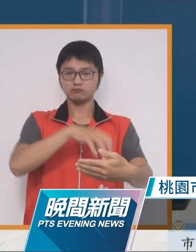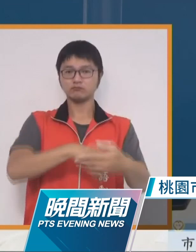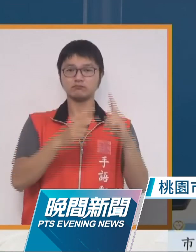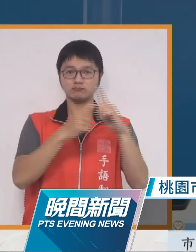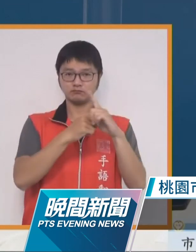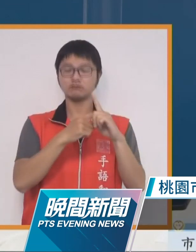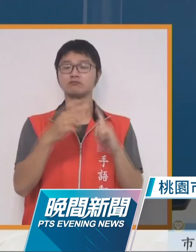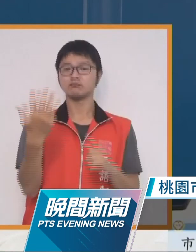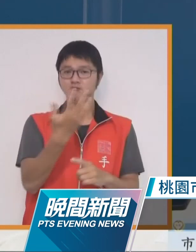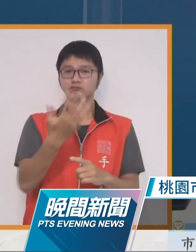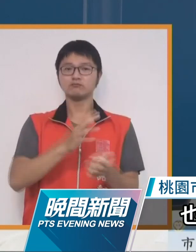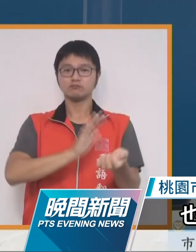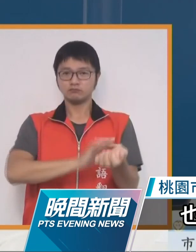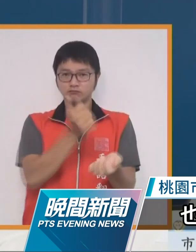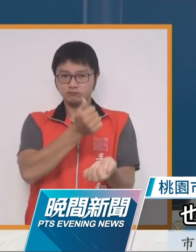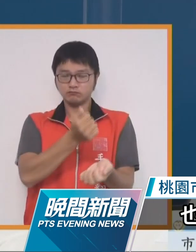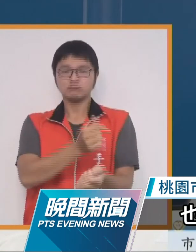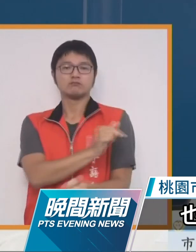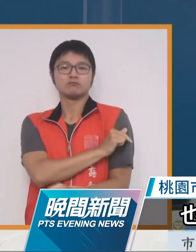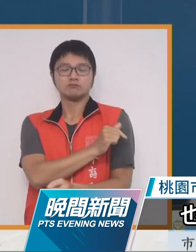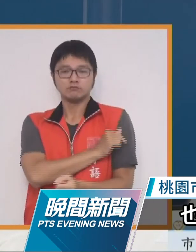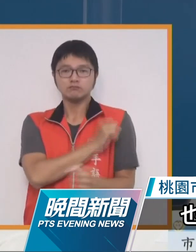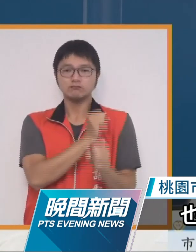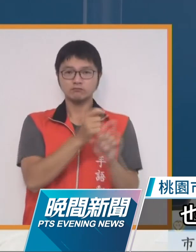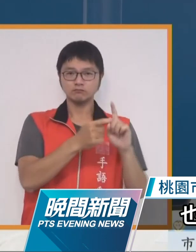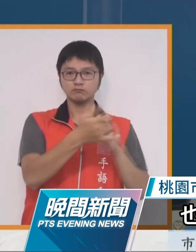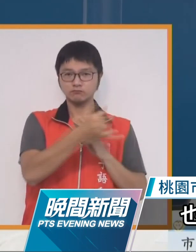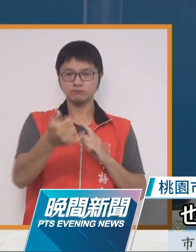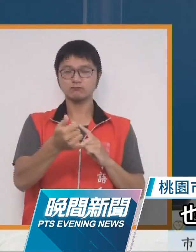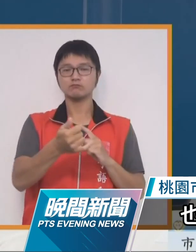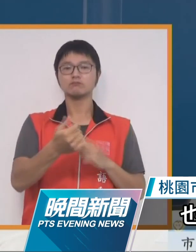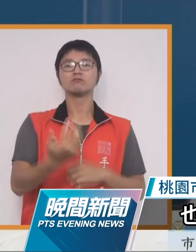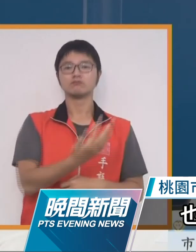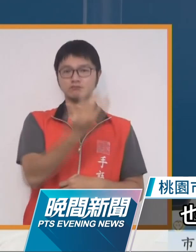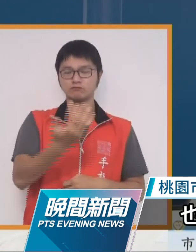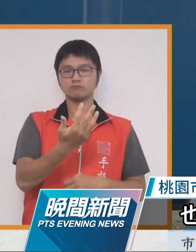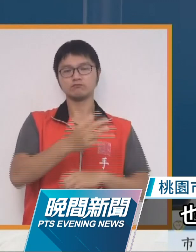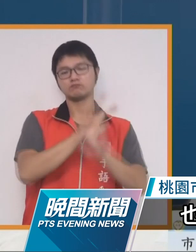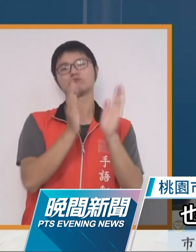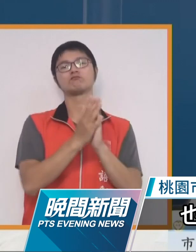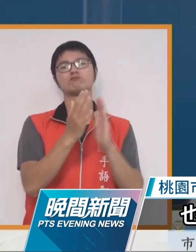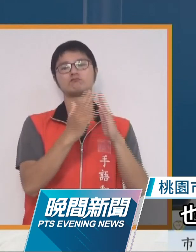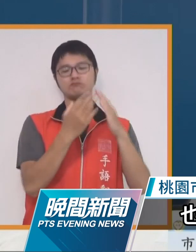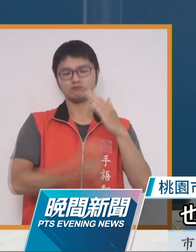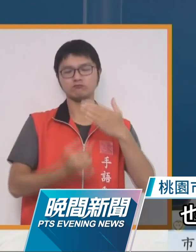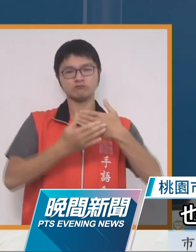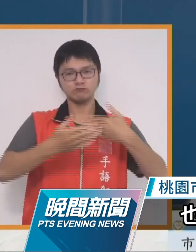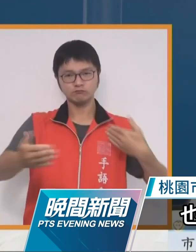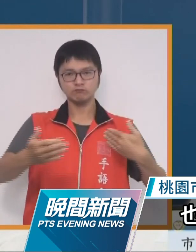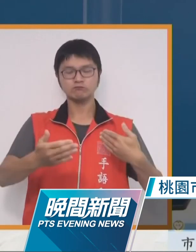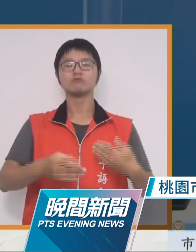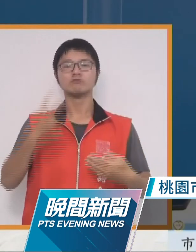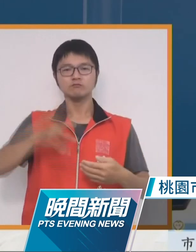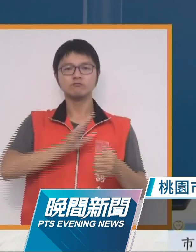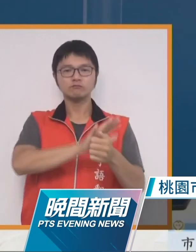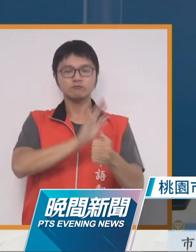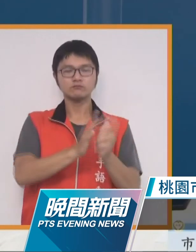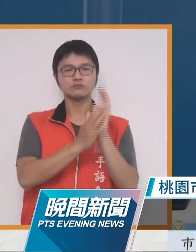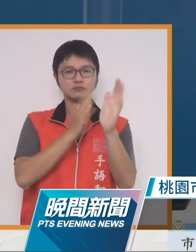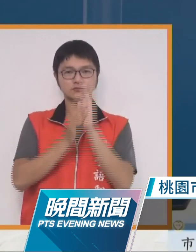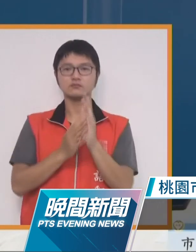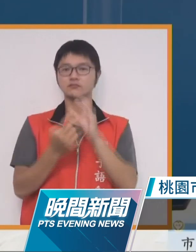医护人员跟员工也由我们框列居家隔离，在安排裁检中。